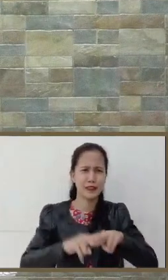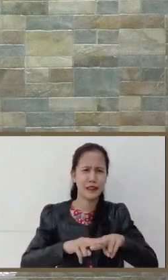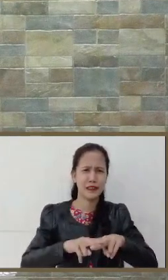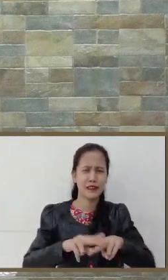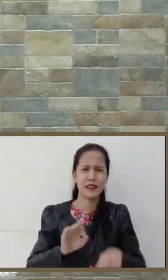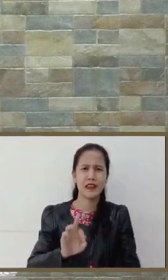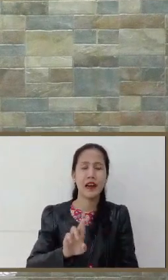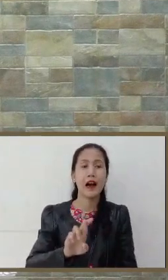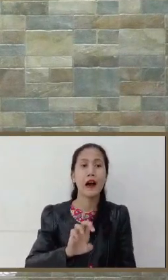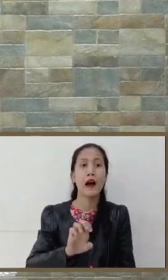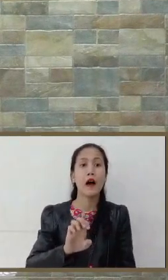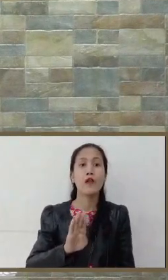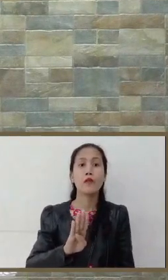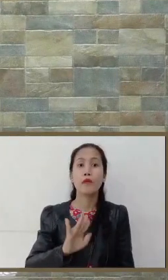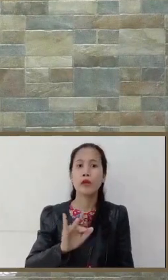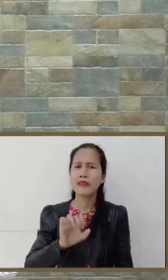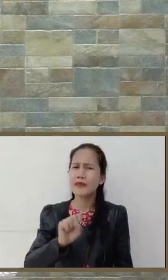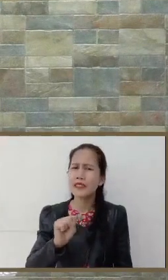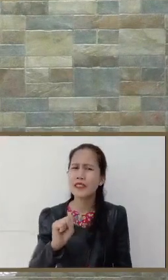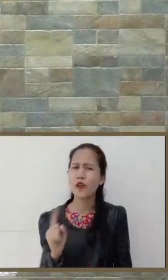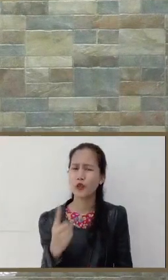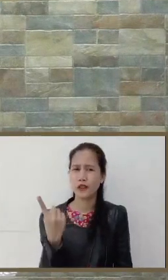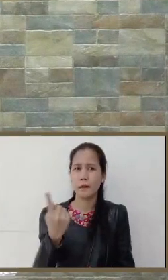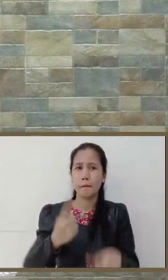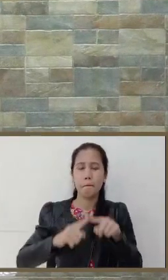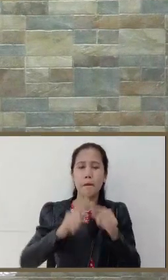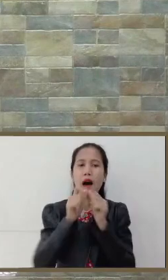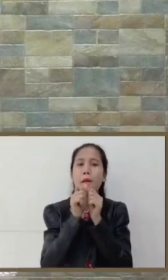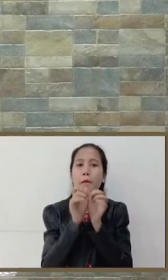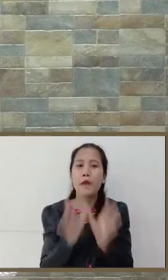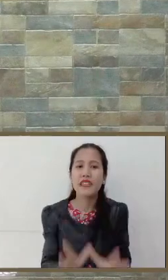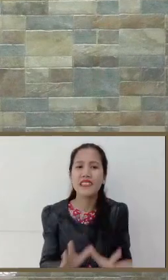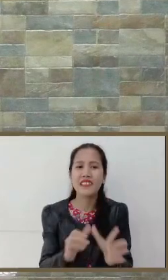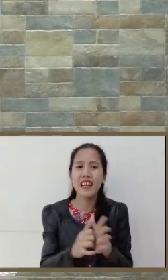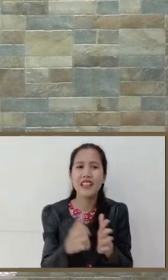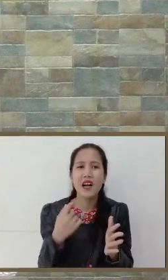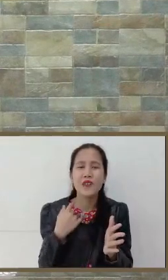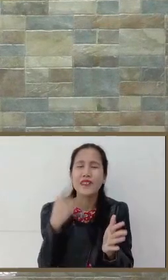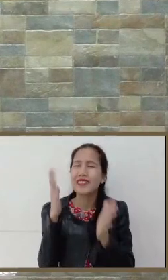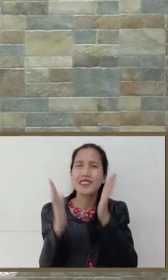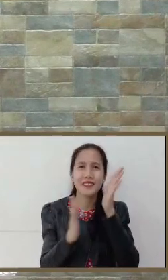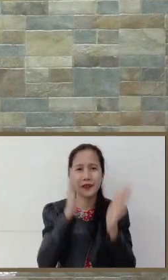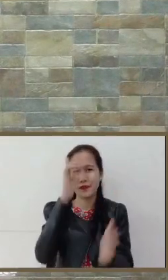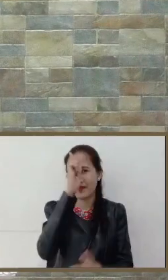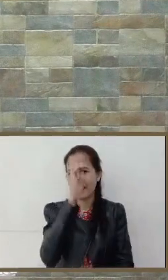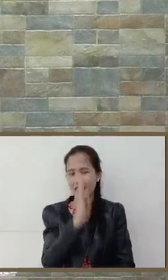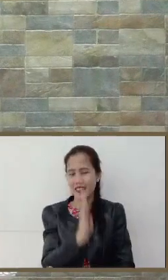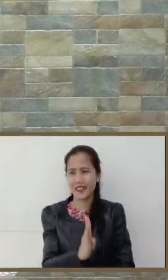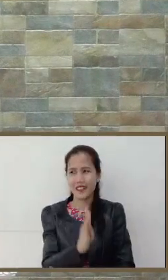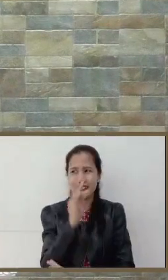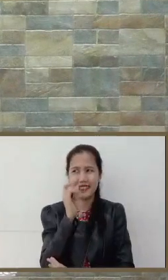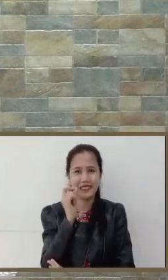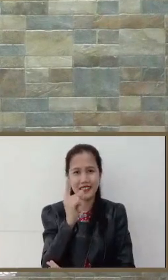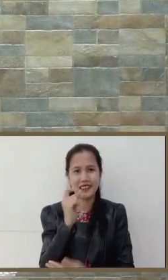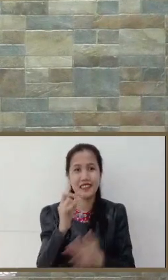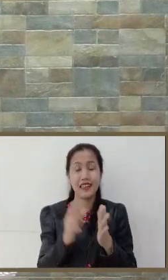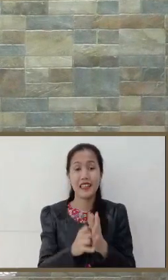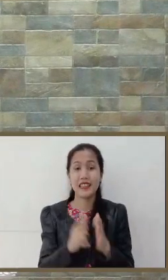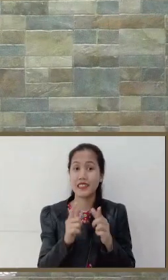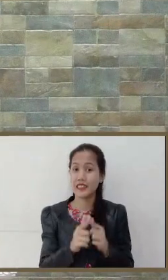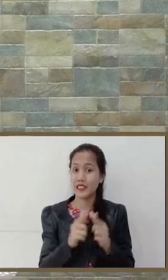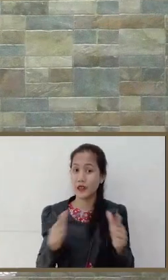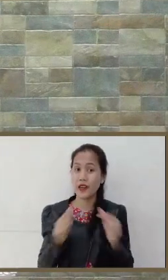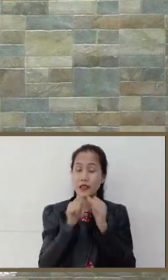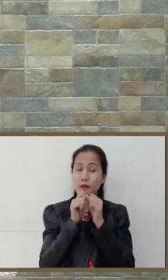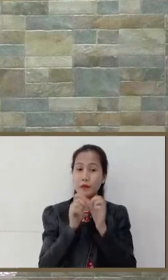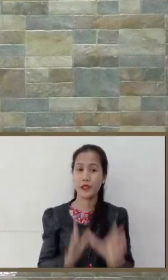yung pinaka-blessing na meron tayo sa ministry, yung tayo po ay nakakapaglingkod sa Diyos. Amen. Yung ikaw ay makapaglingkod sa Diyos, that is the great blessing